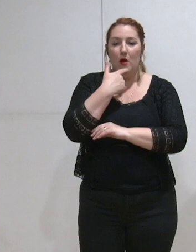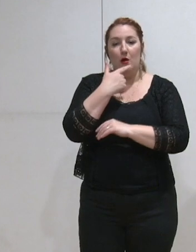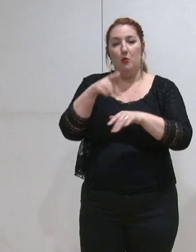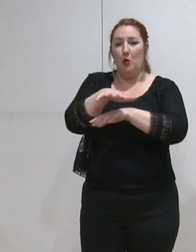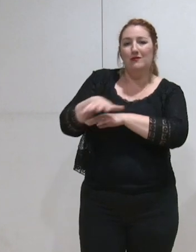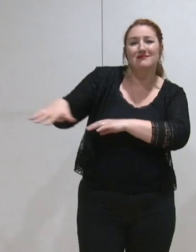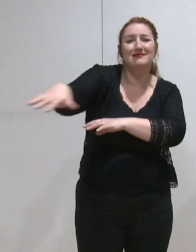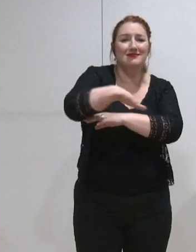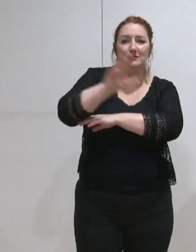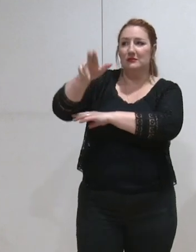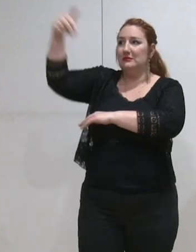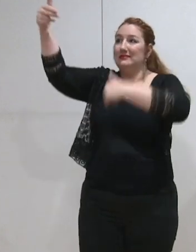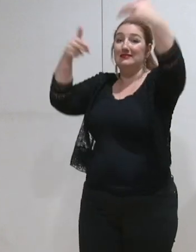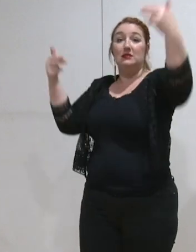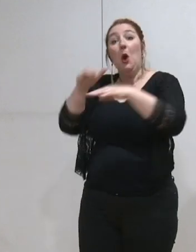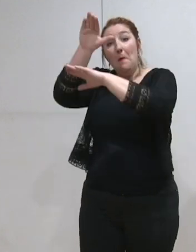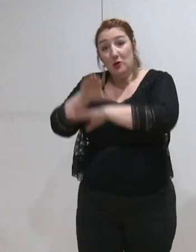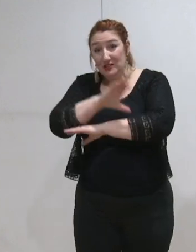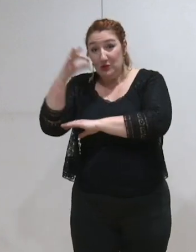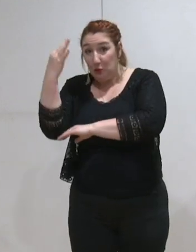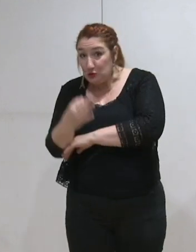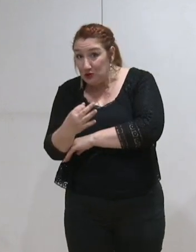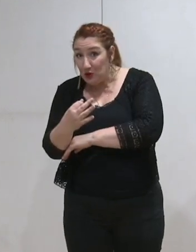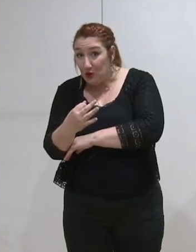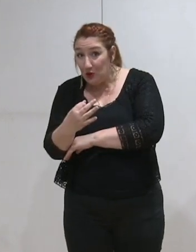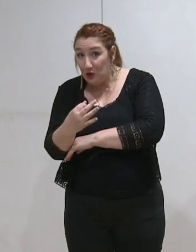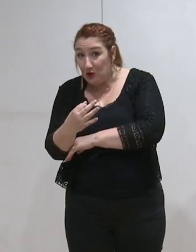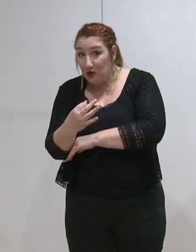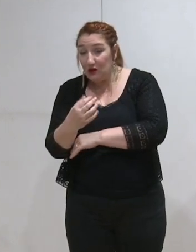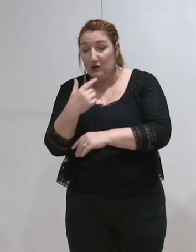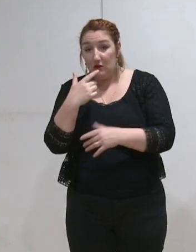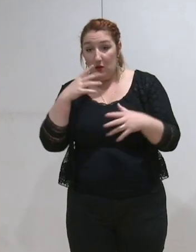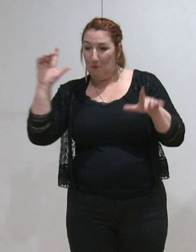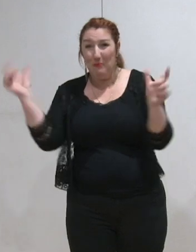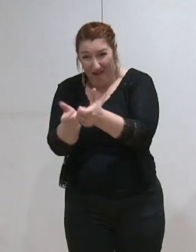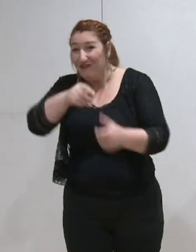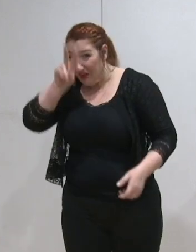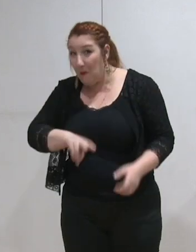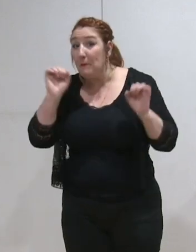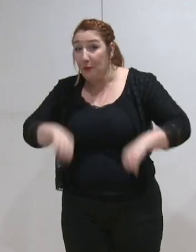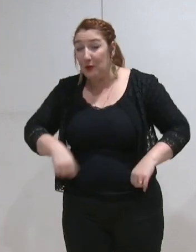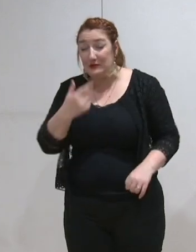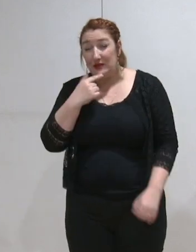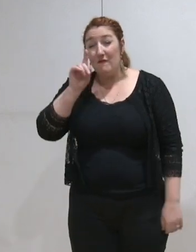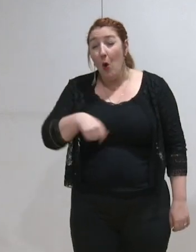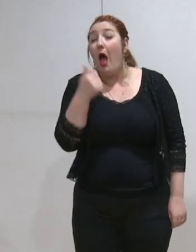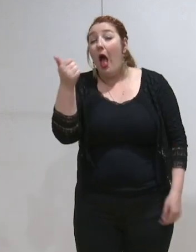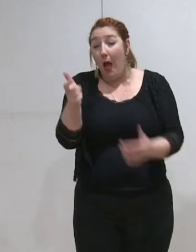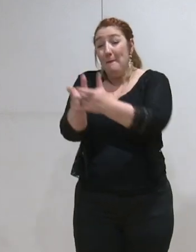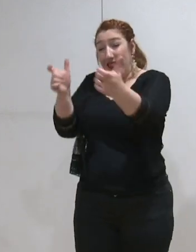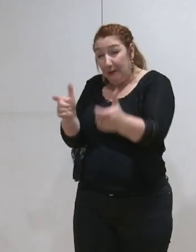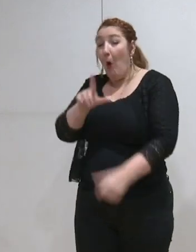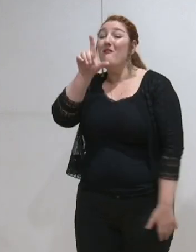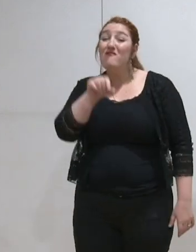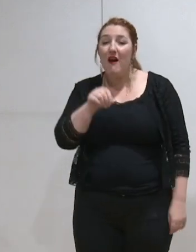n'aurait là aussi que pas d'effet dissuasif mais il faudrait une vingtaine de caméras rien que pour cet équipement